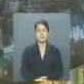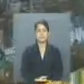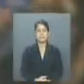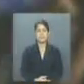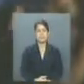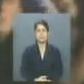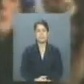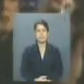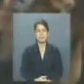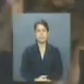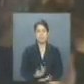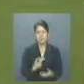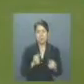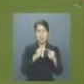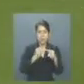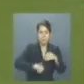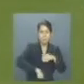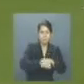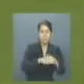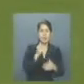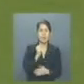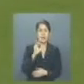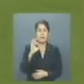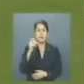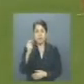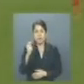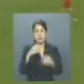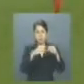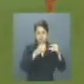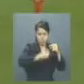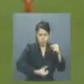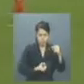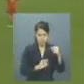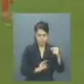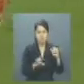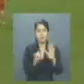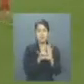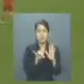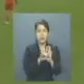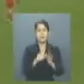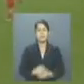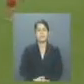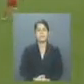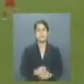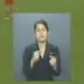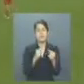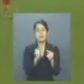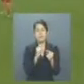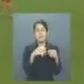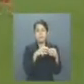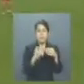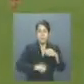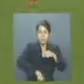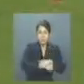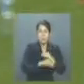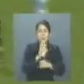ตอนที่การแข่งขันฟุตบอลเดย์ FBA โพคาวรอบ16ทีมสุดท้ายโบคุ้มทีมในศึกลีก้า2เปิดบ้านรับการมาเยือนของไบเยิร์นมิวนิ